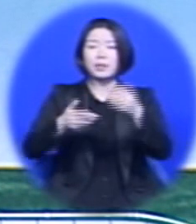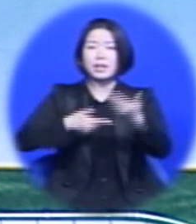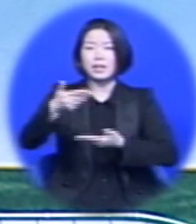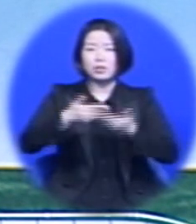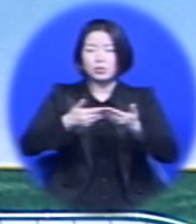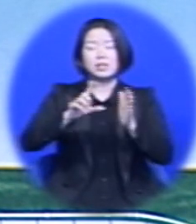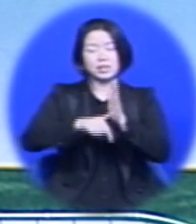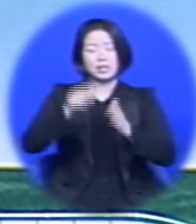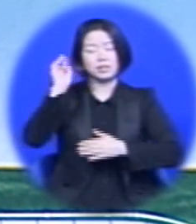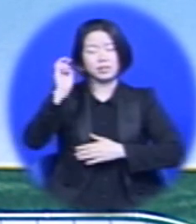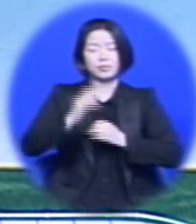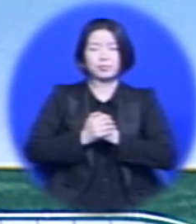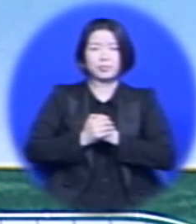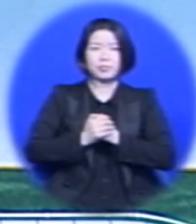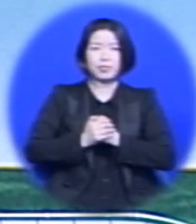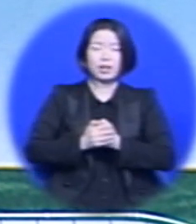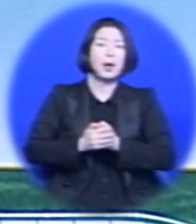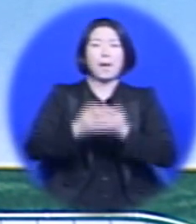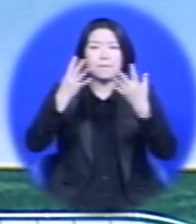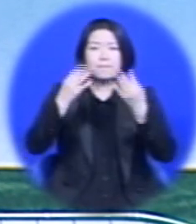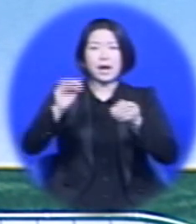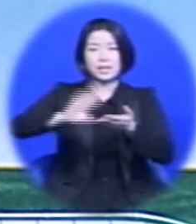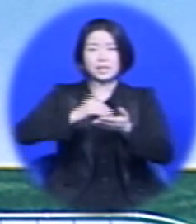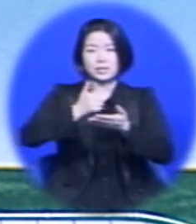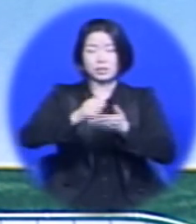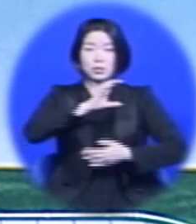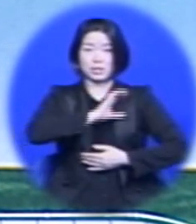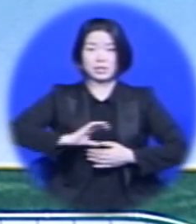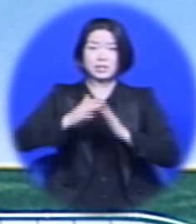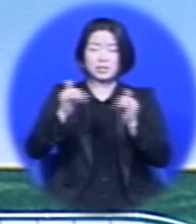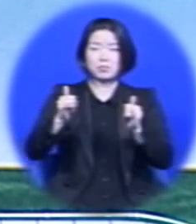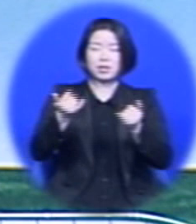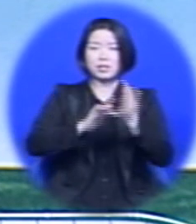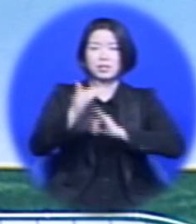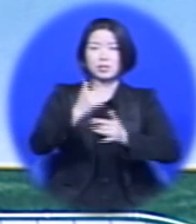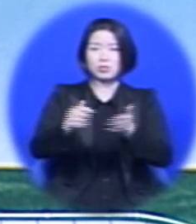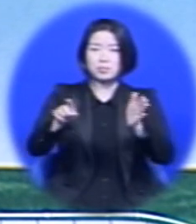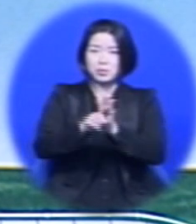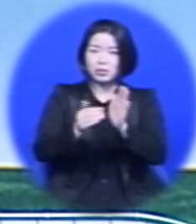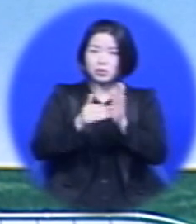것 같습니다 많은 그리스도인들이 예수님을 믿지는